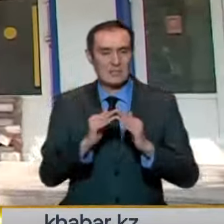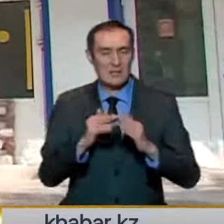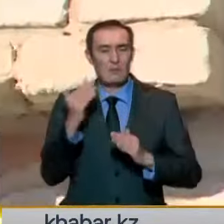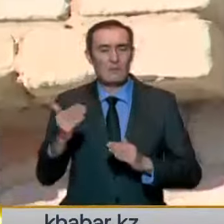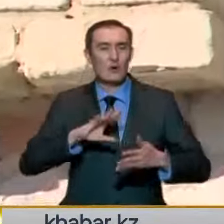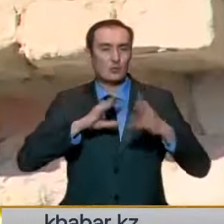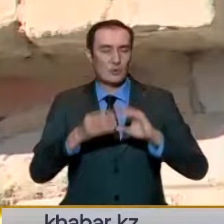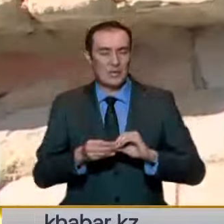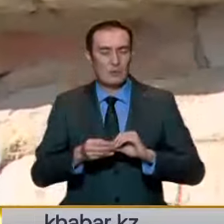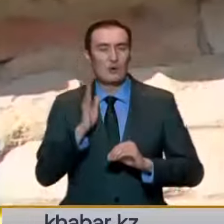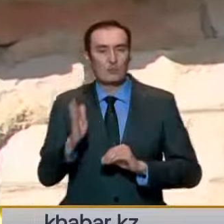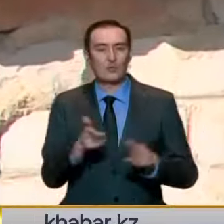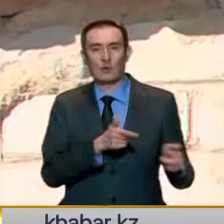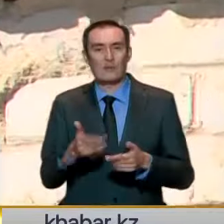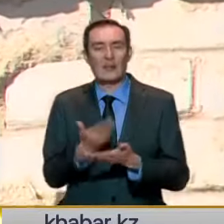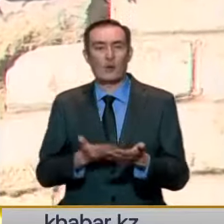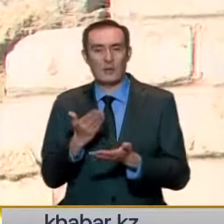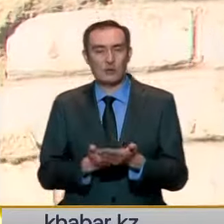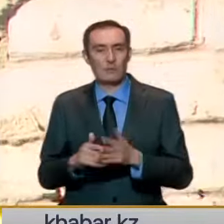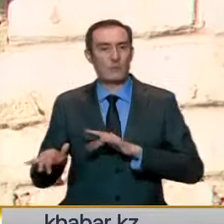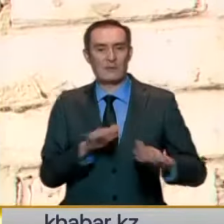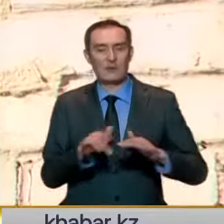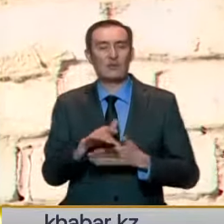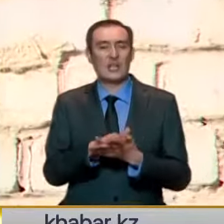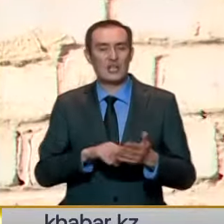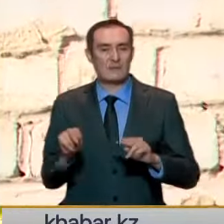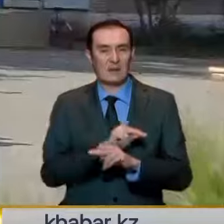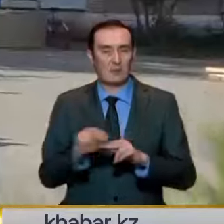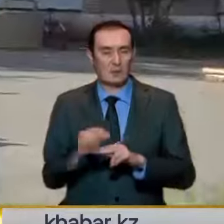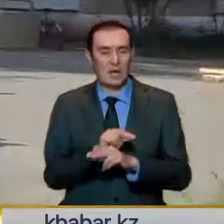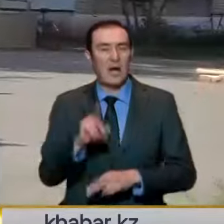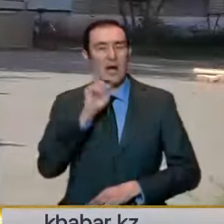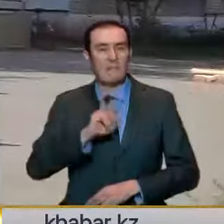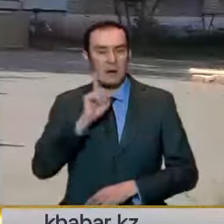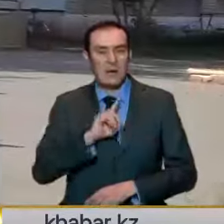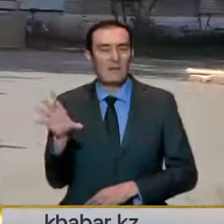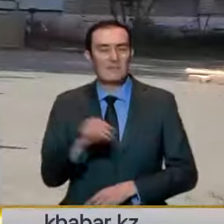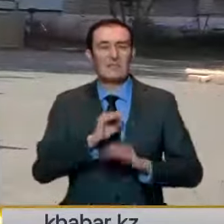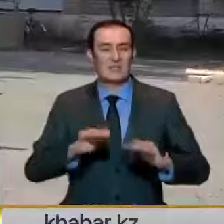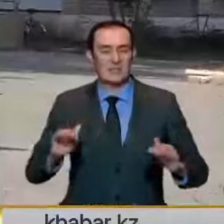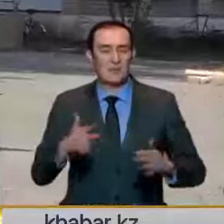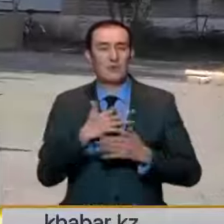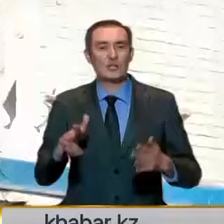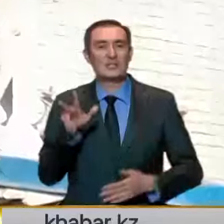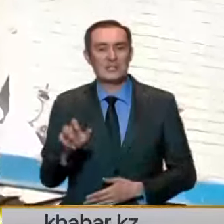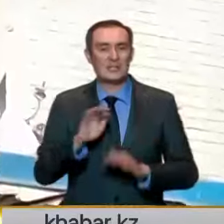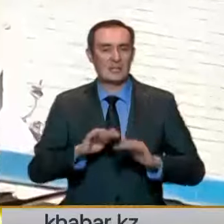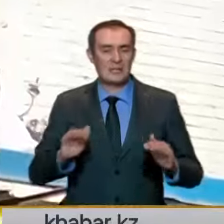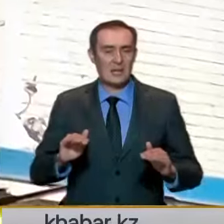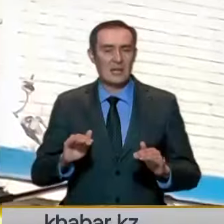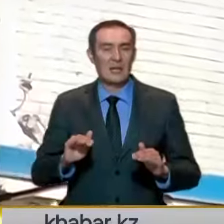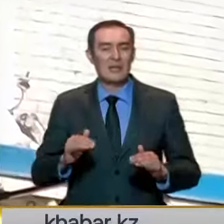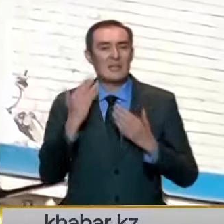его результатам разработают рекомендации по проведению дальнейшего ремонта. А пока все школьники, а это больше 300 детей,